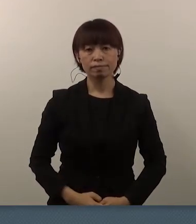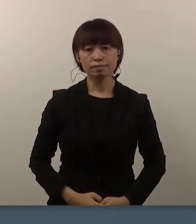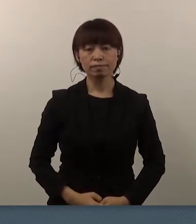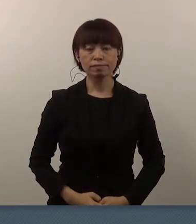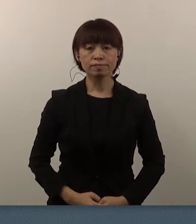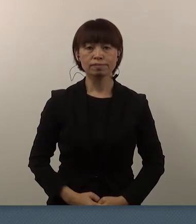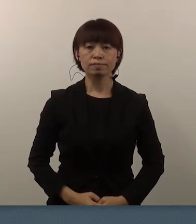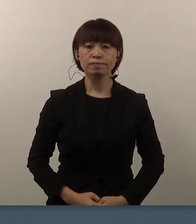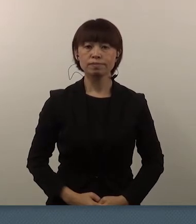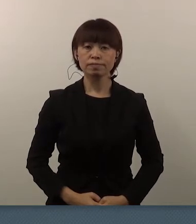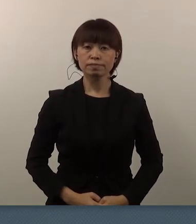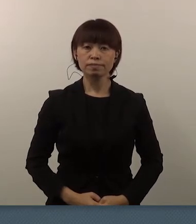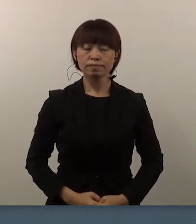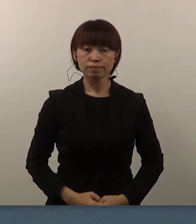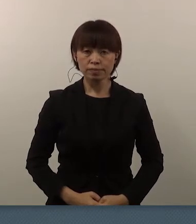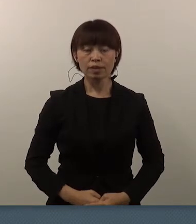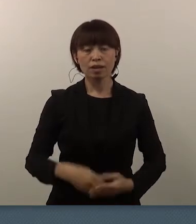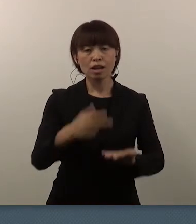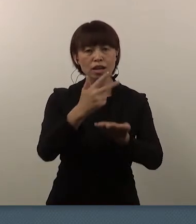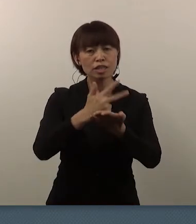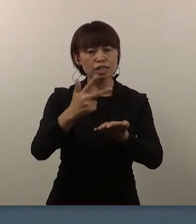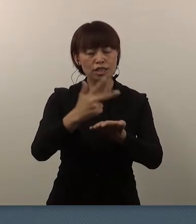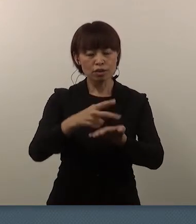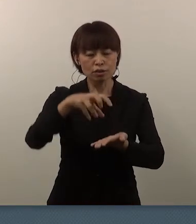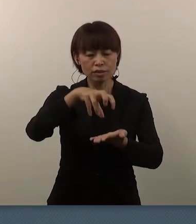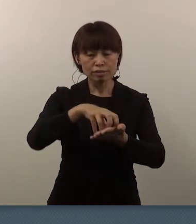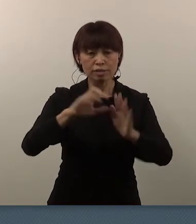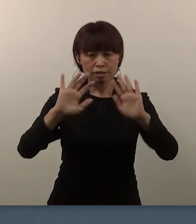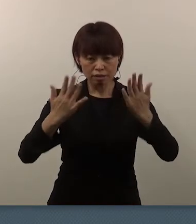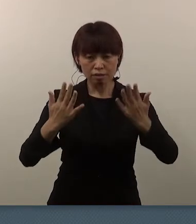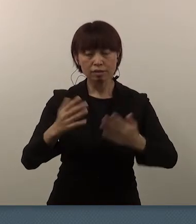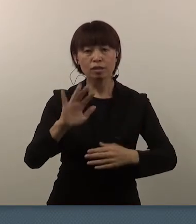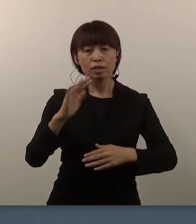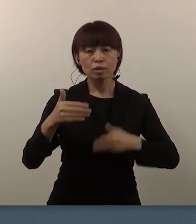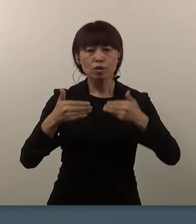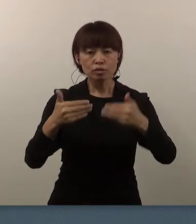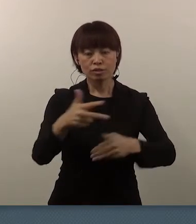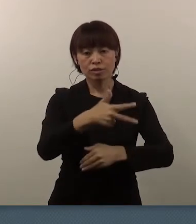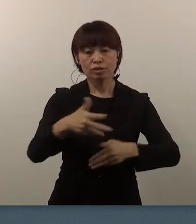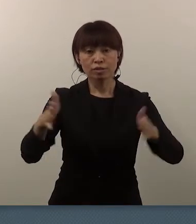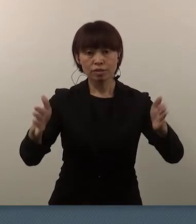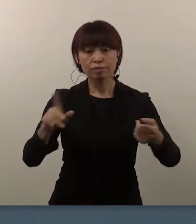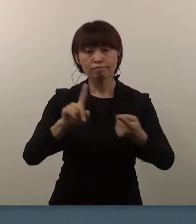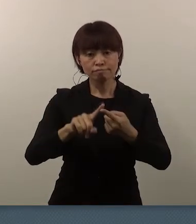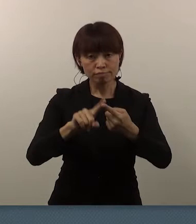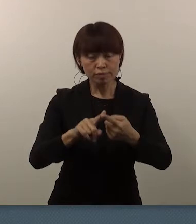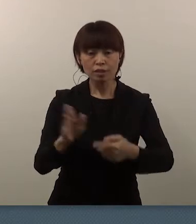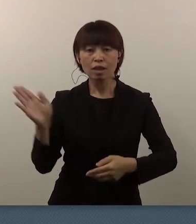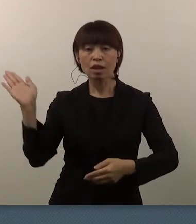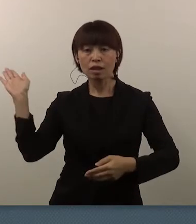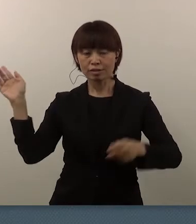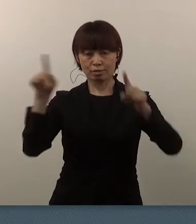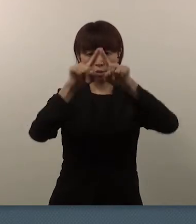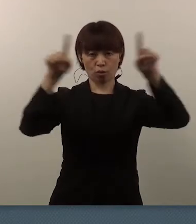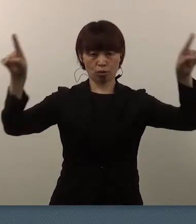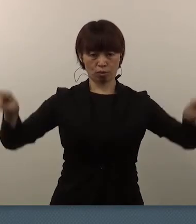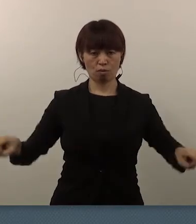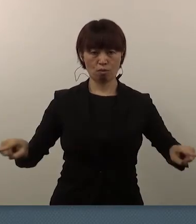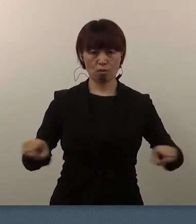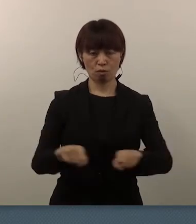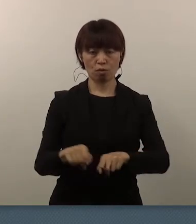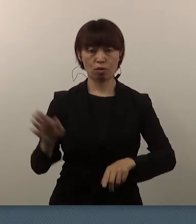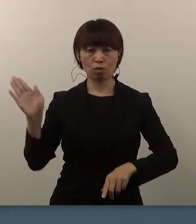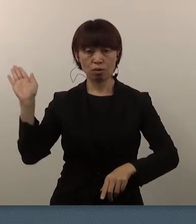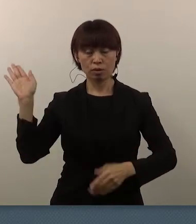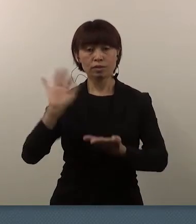また資料に記載はありませんけれども、推進週間に合わせてこちらのバックボード、これを活用した